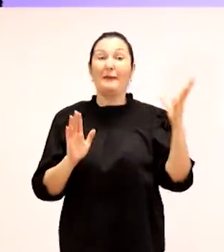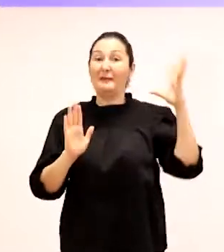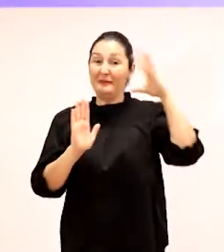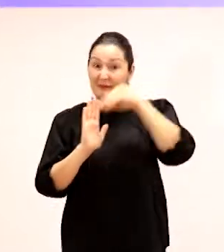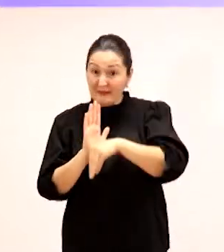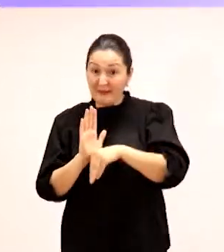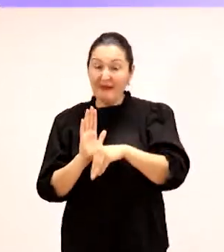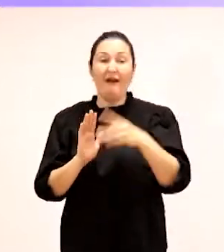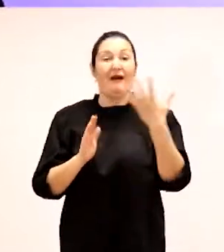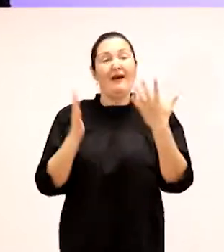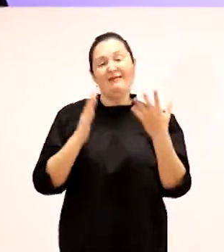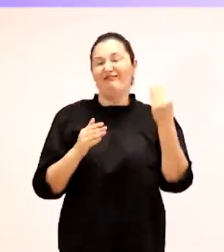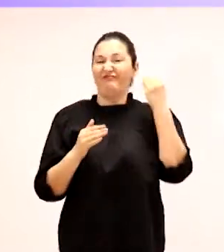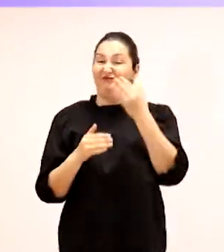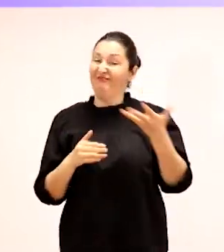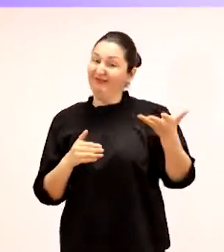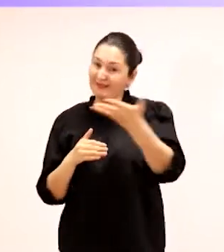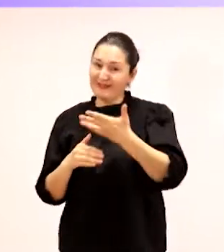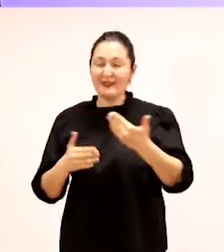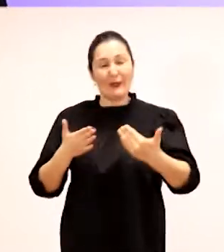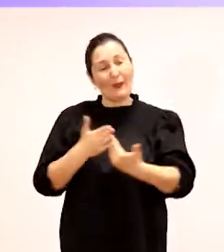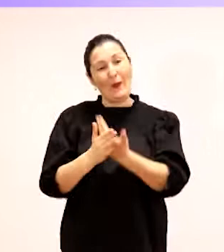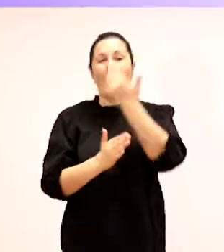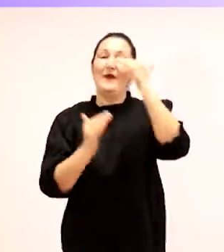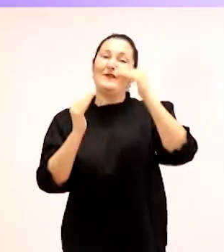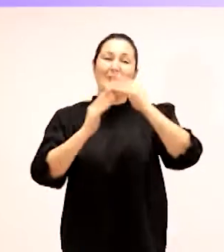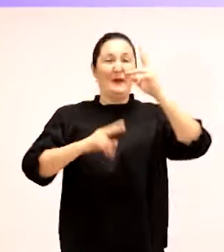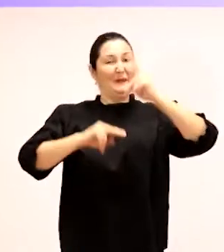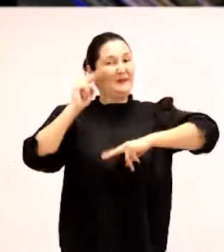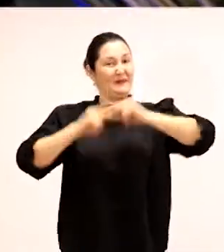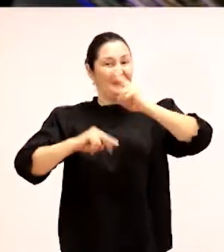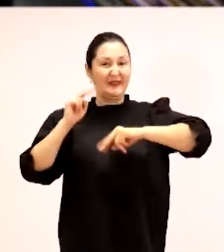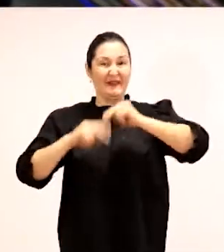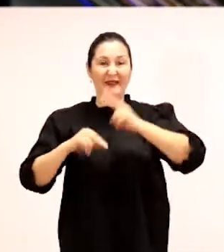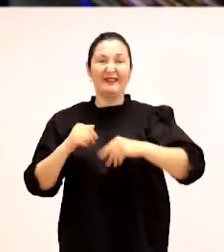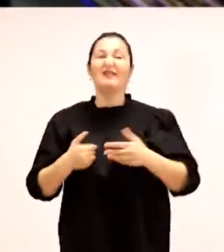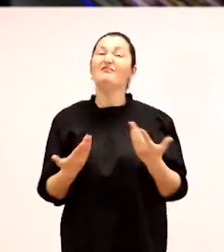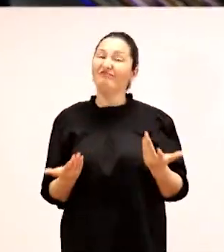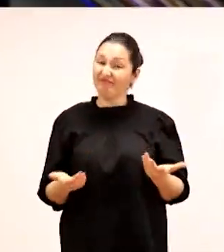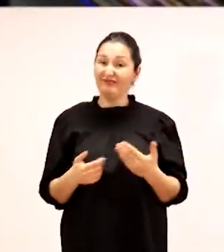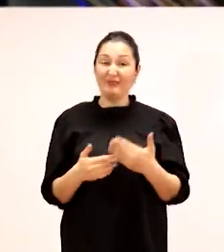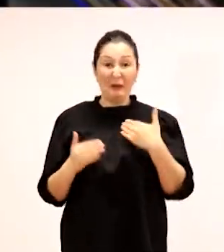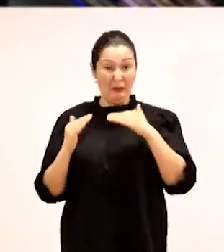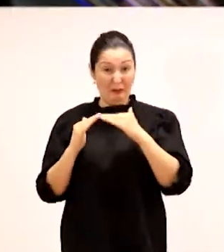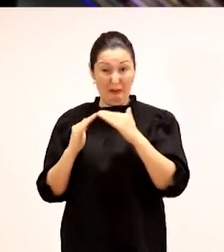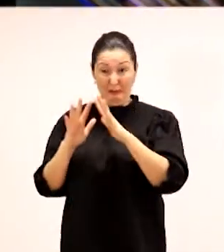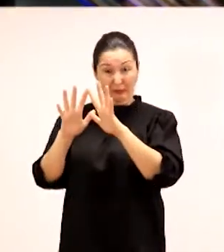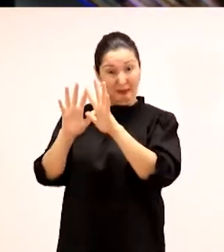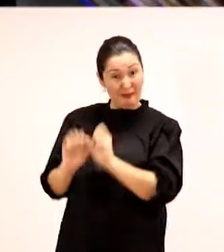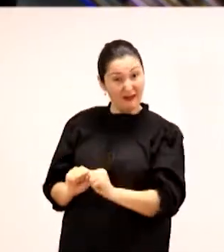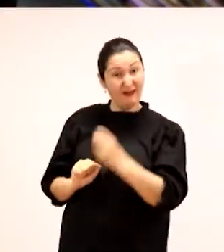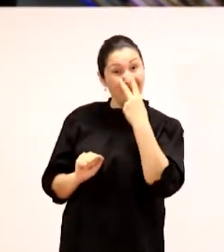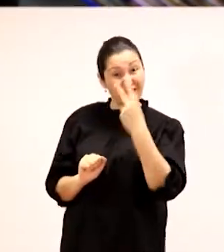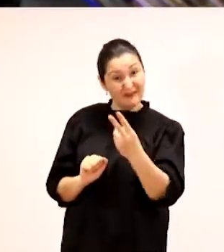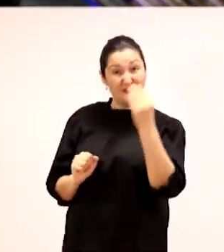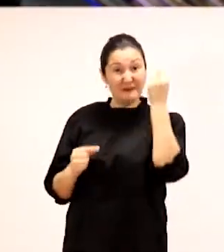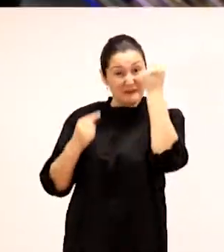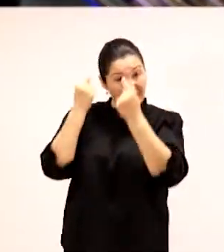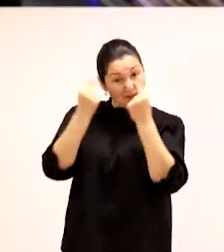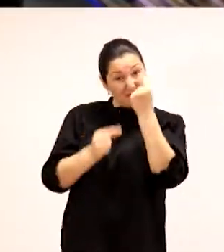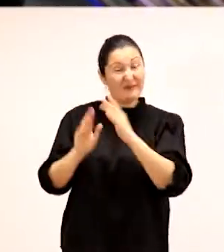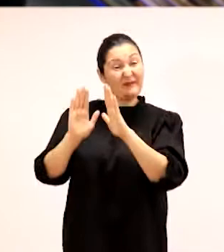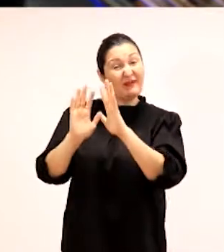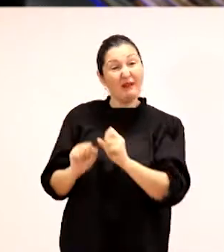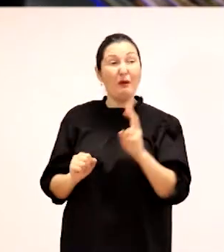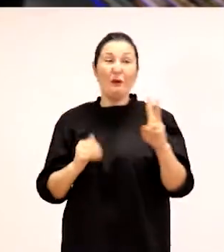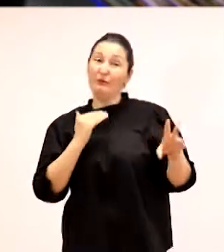бы намного лучше. Да-да, Азиз, без тебя мой домик развалился. Помочь ведь